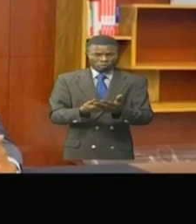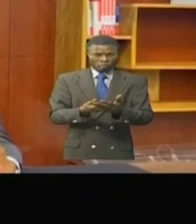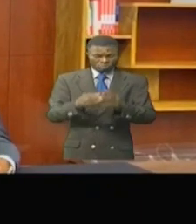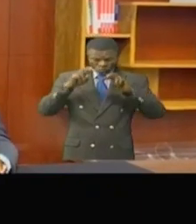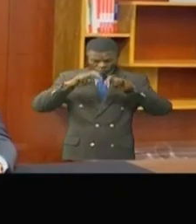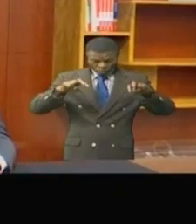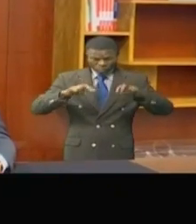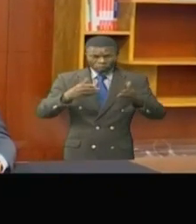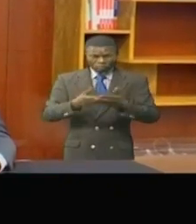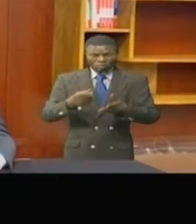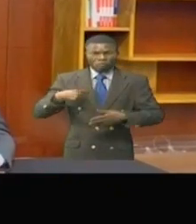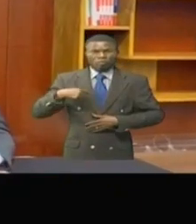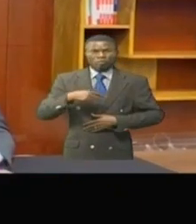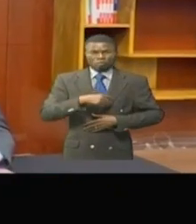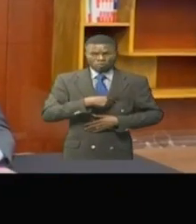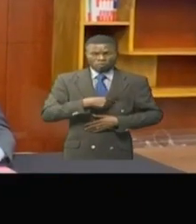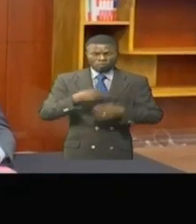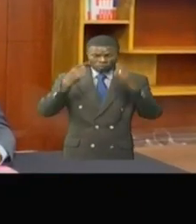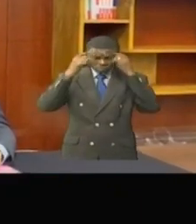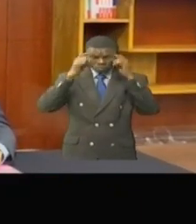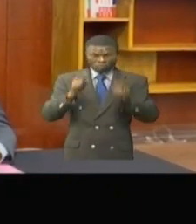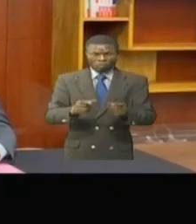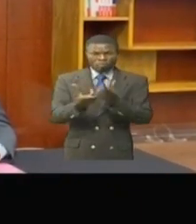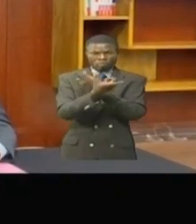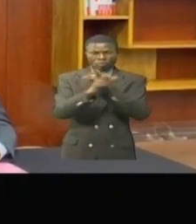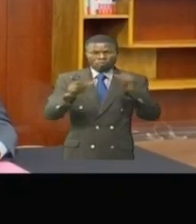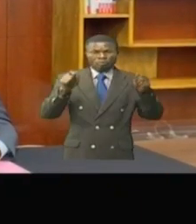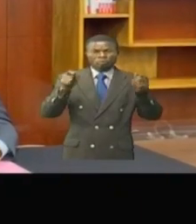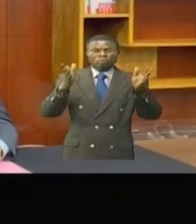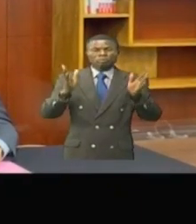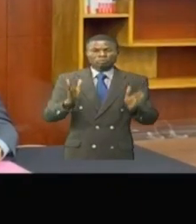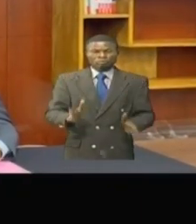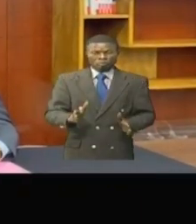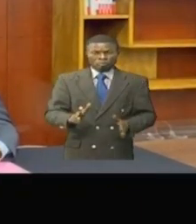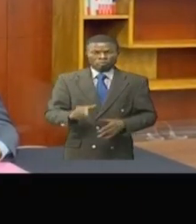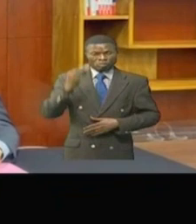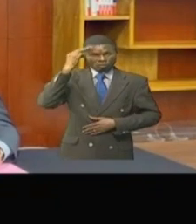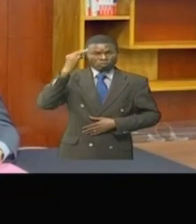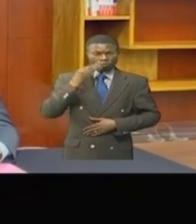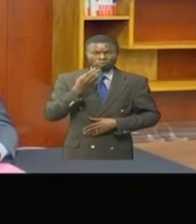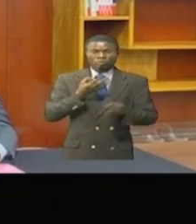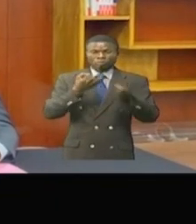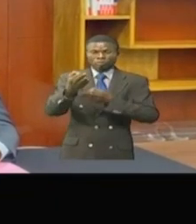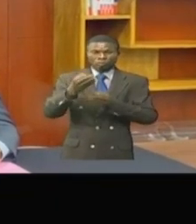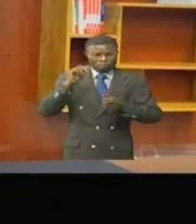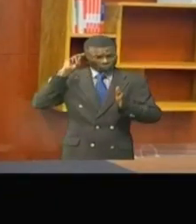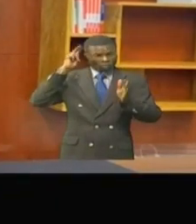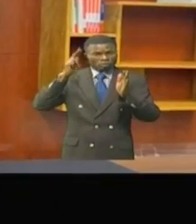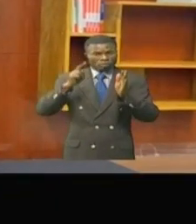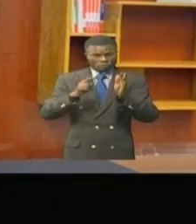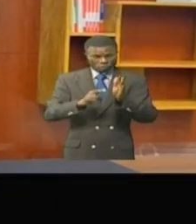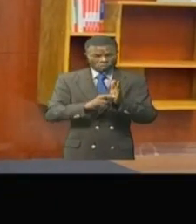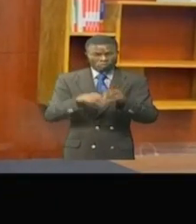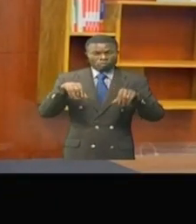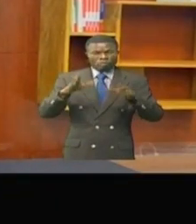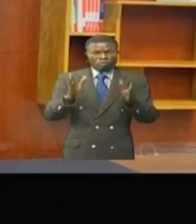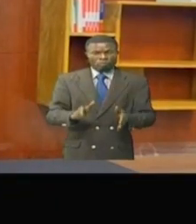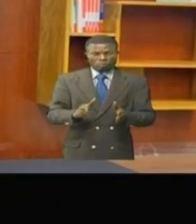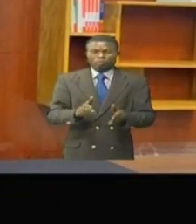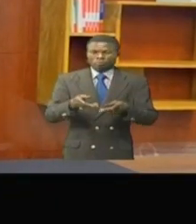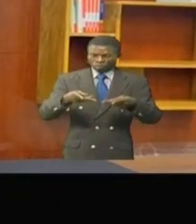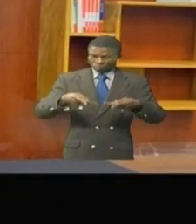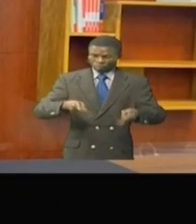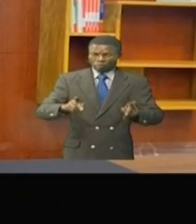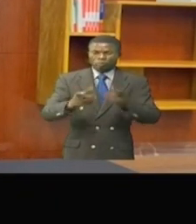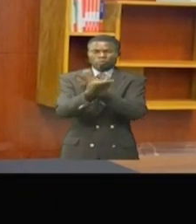que nous, nous tenons à la liberté de la presse. Patrick Mouyaya précise à l'opinion que le gouvernement RD congolais tient à la liberté de la